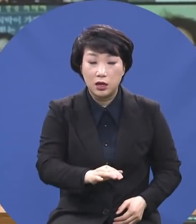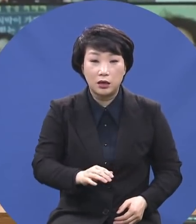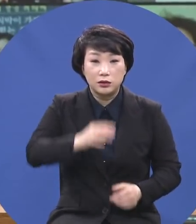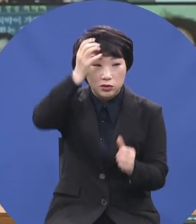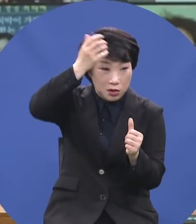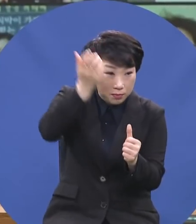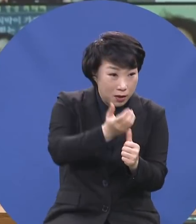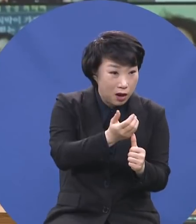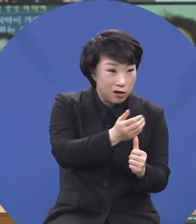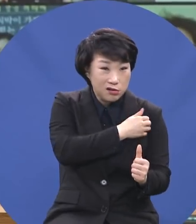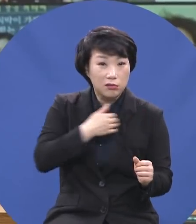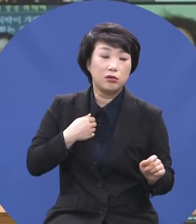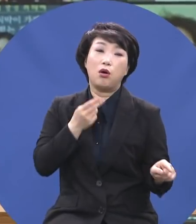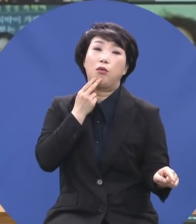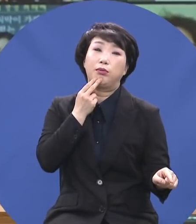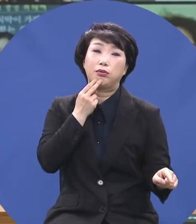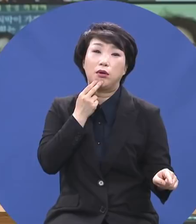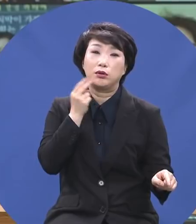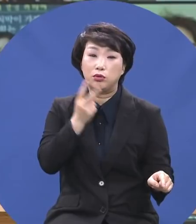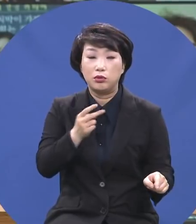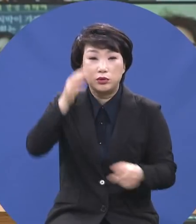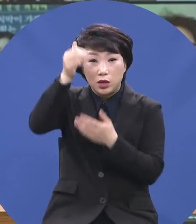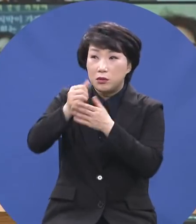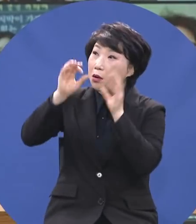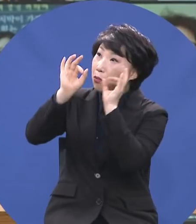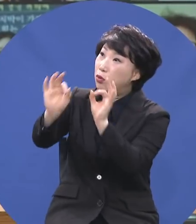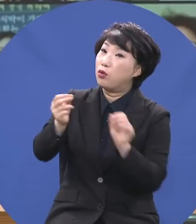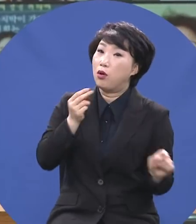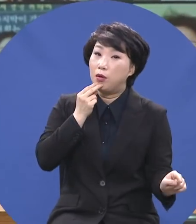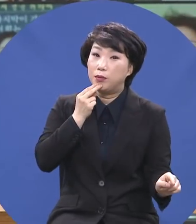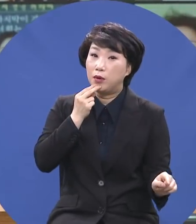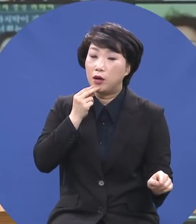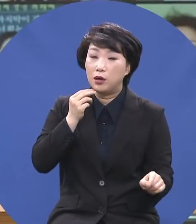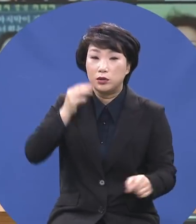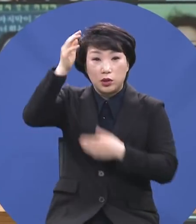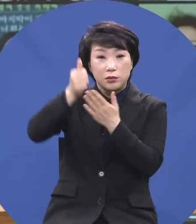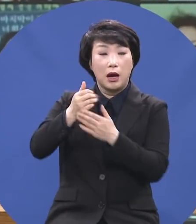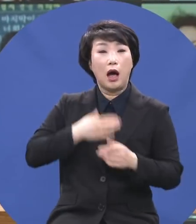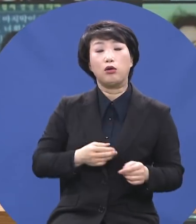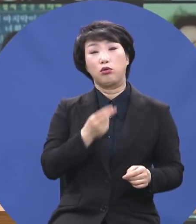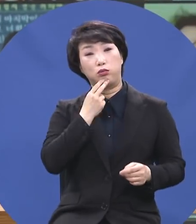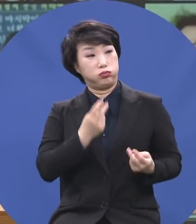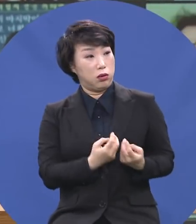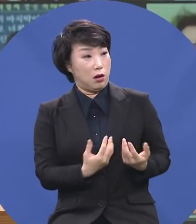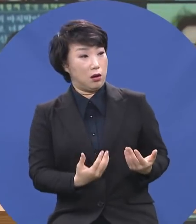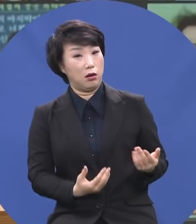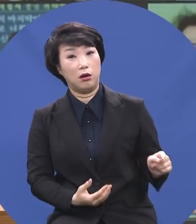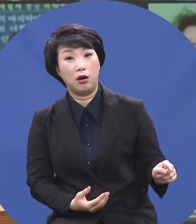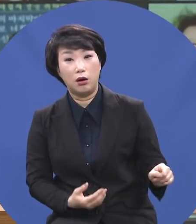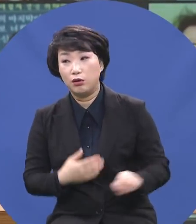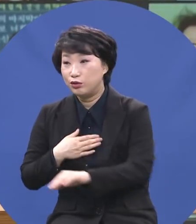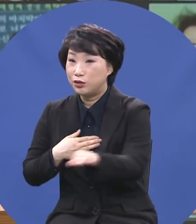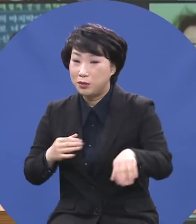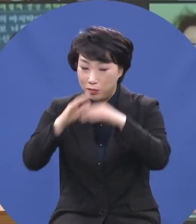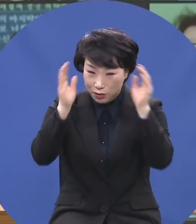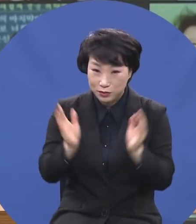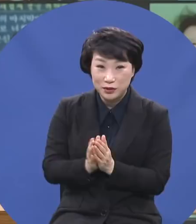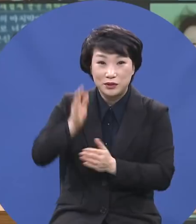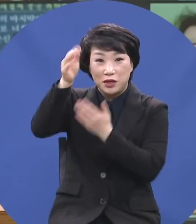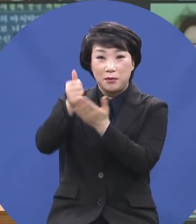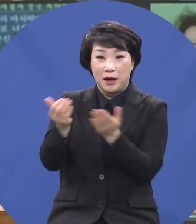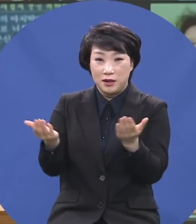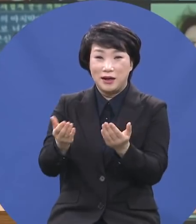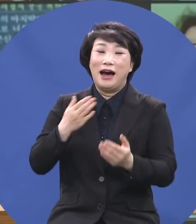저를 받지도 못하고 저를 보지도 못하고 알지도 못한다고 했으니 우리는 다 성령의